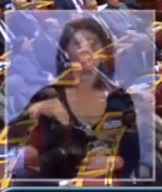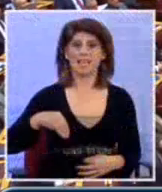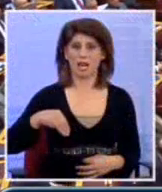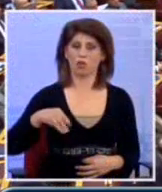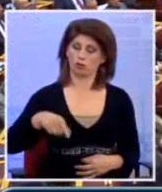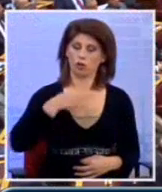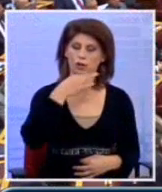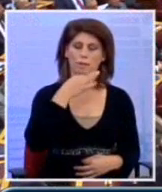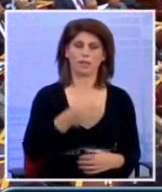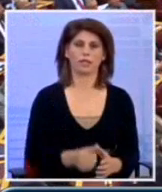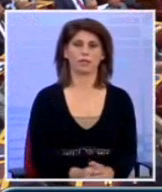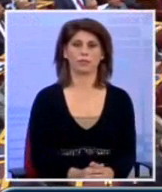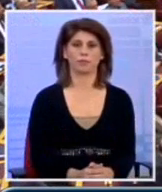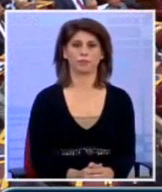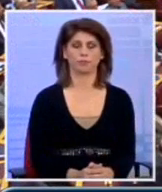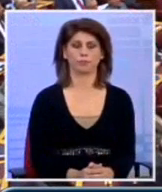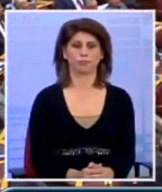Έχει τον λόγο.